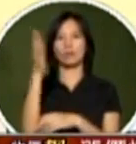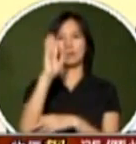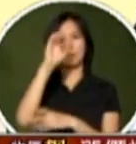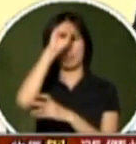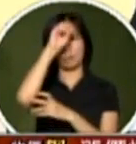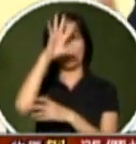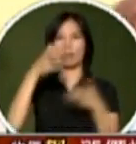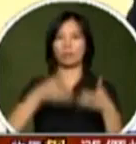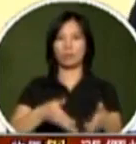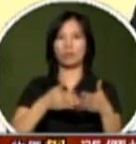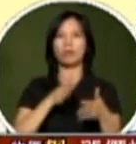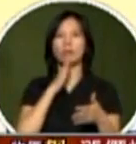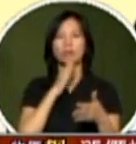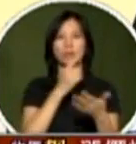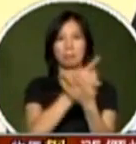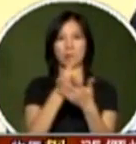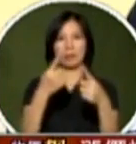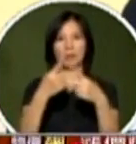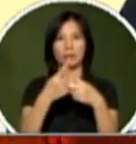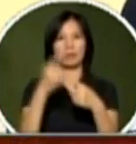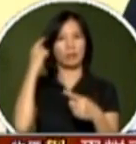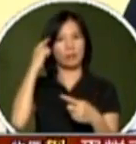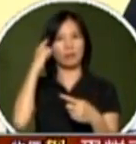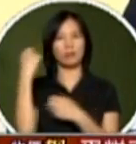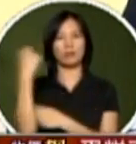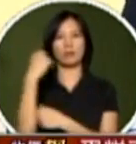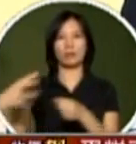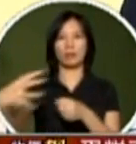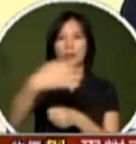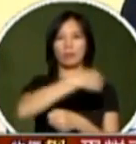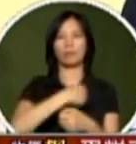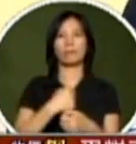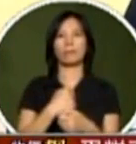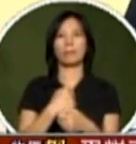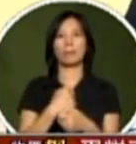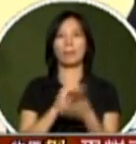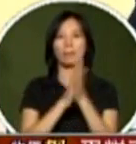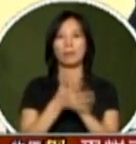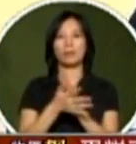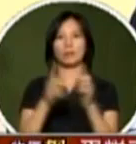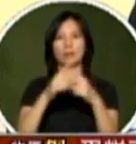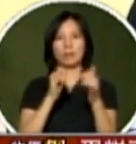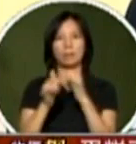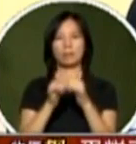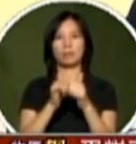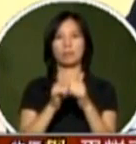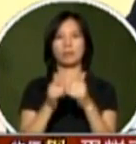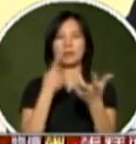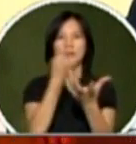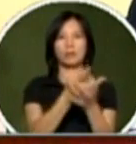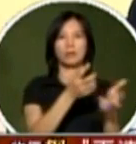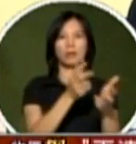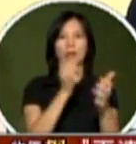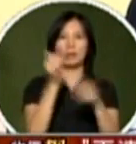党应该是集合众人的意志力量，作为民众参与政治的桥梁，协